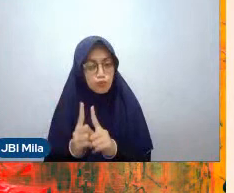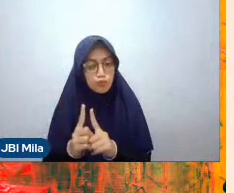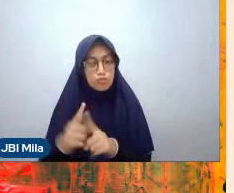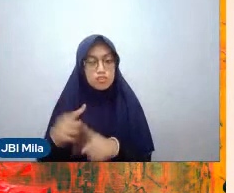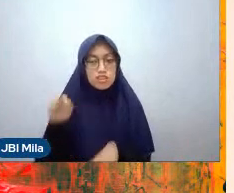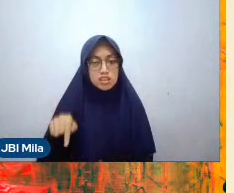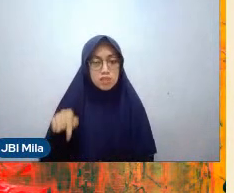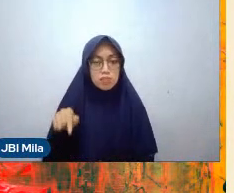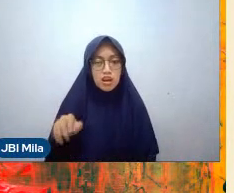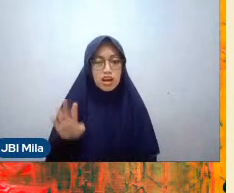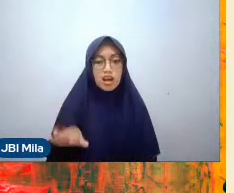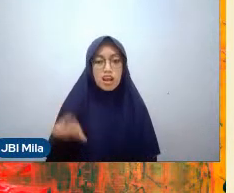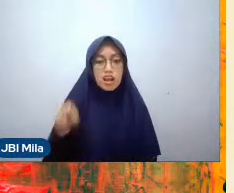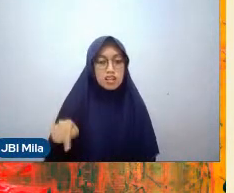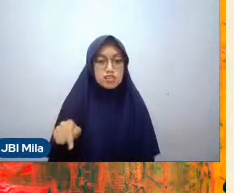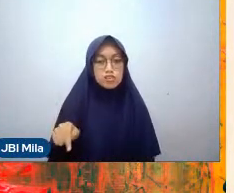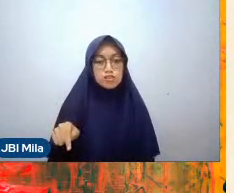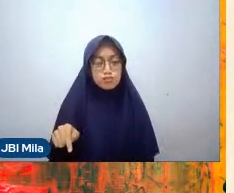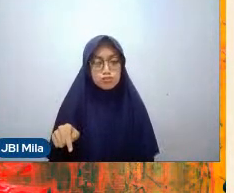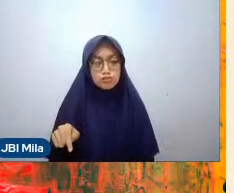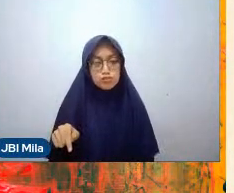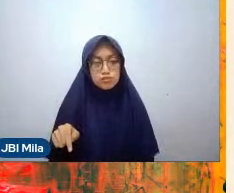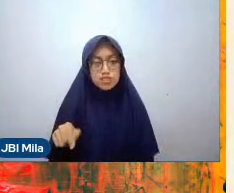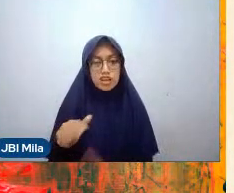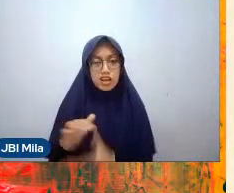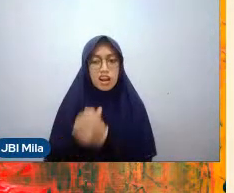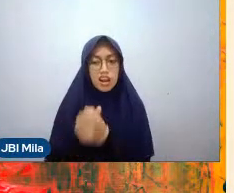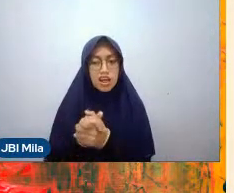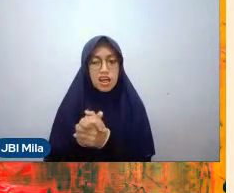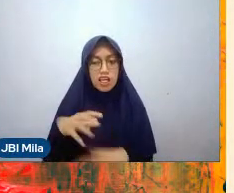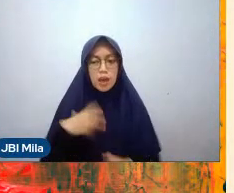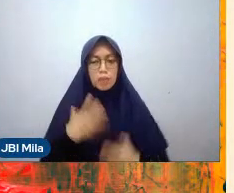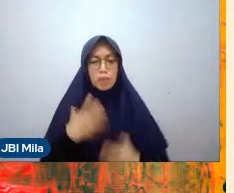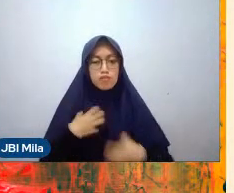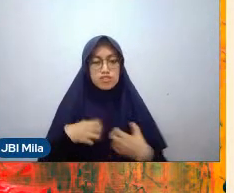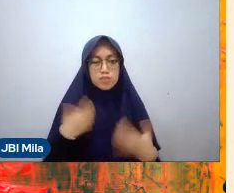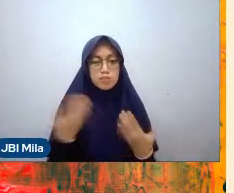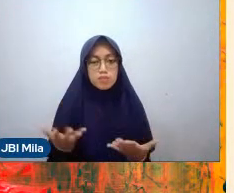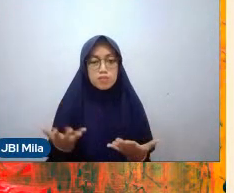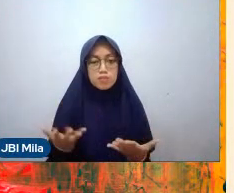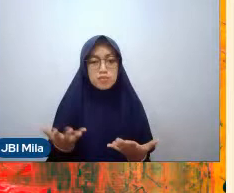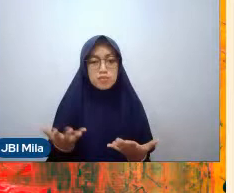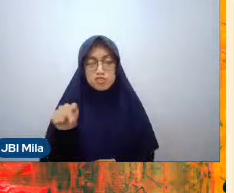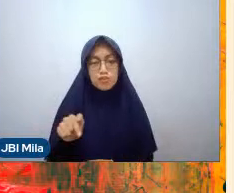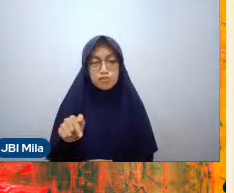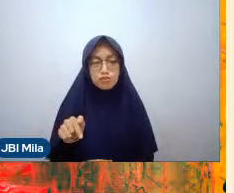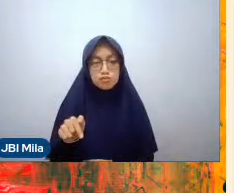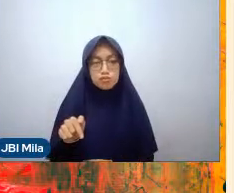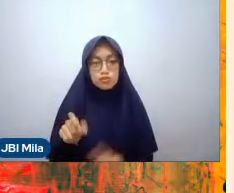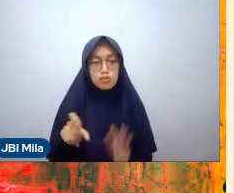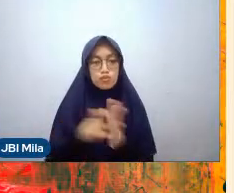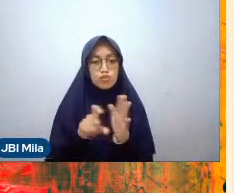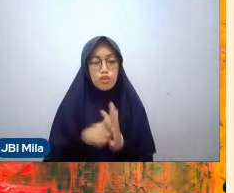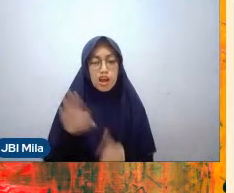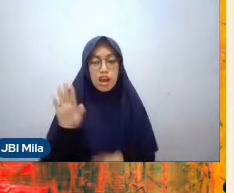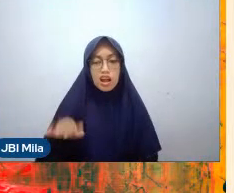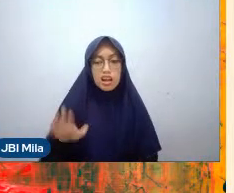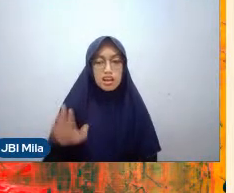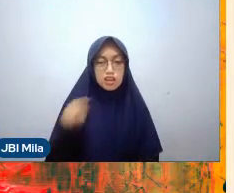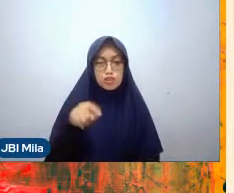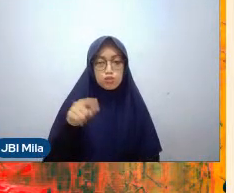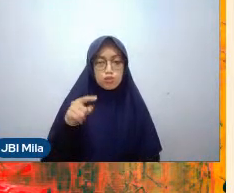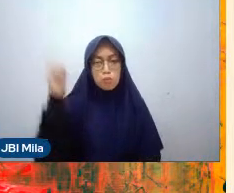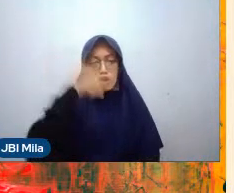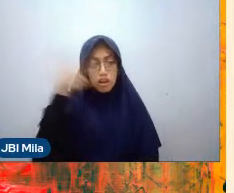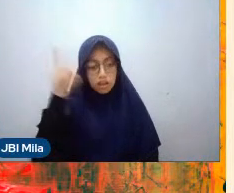pertama, mengenali emosi melalui sinyal tubuh. Jadi ketika seorang anak itu marah,